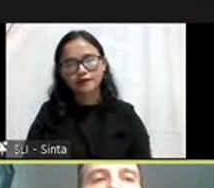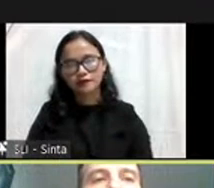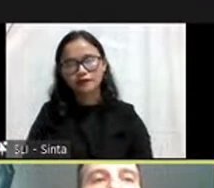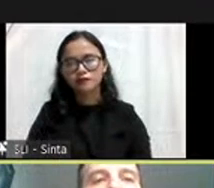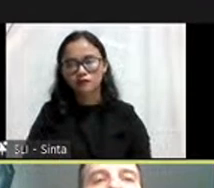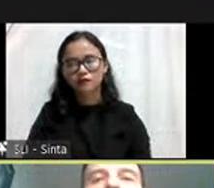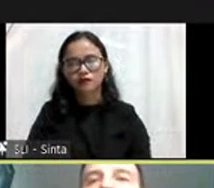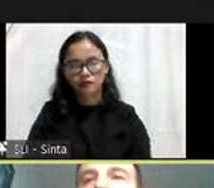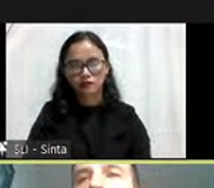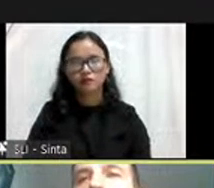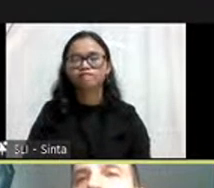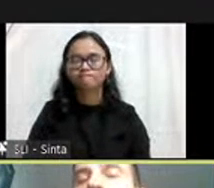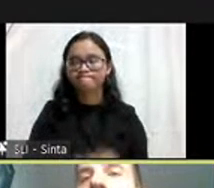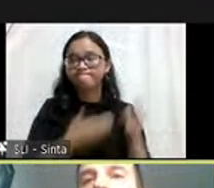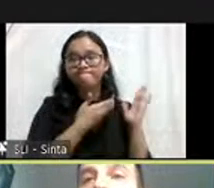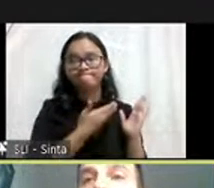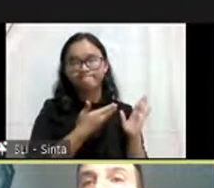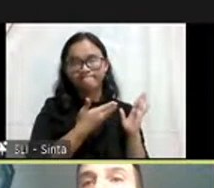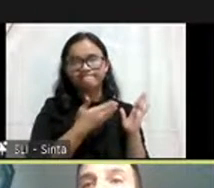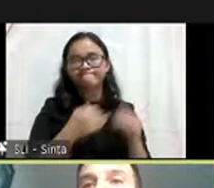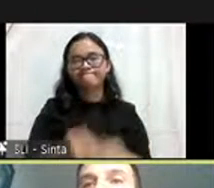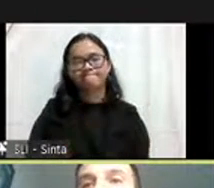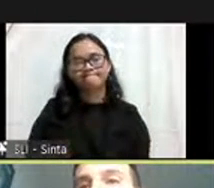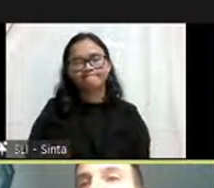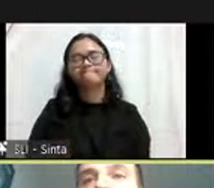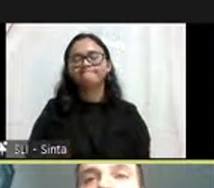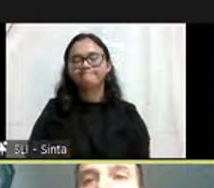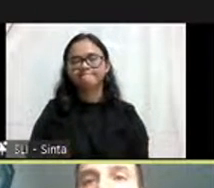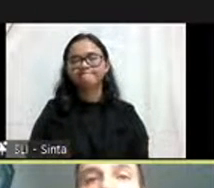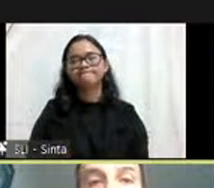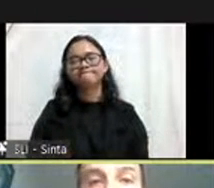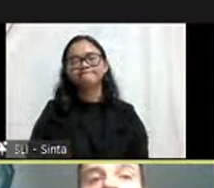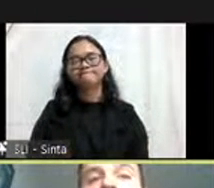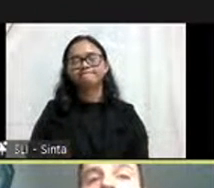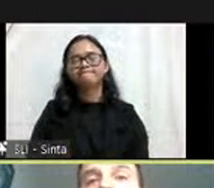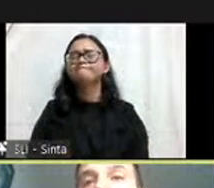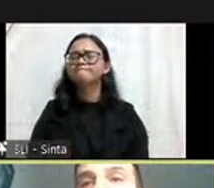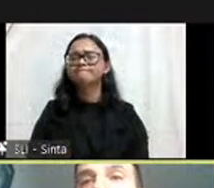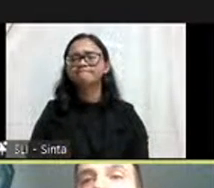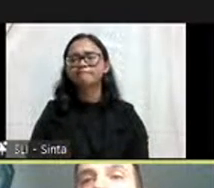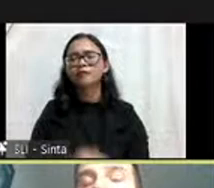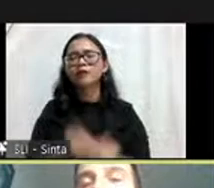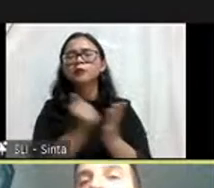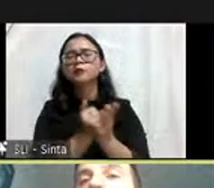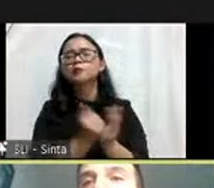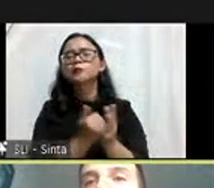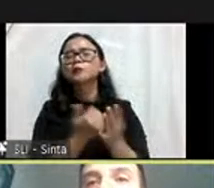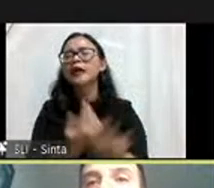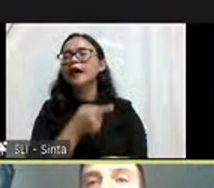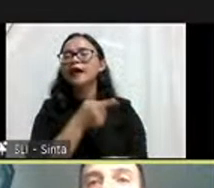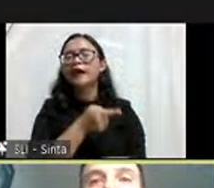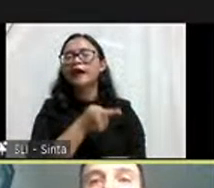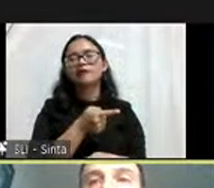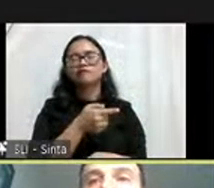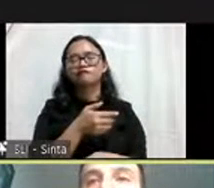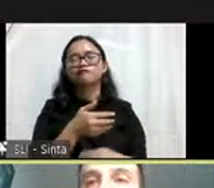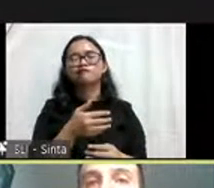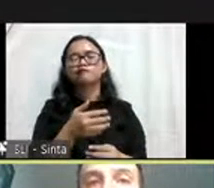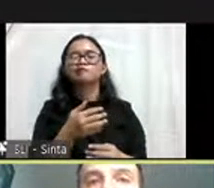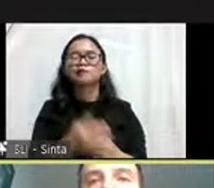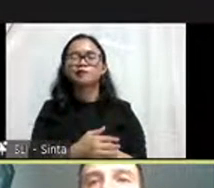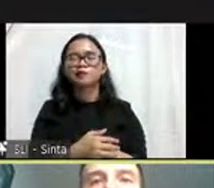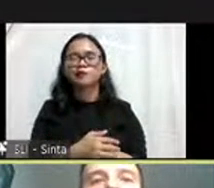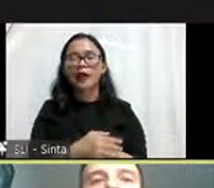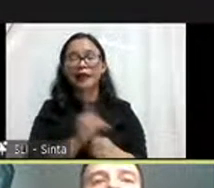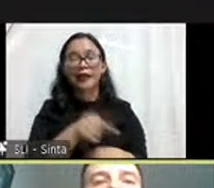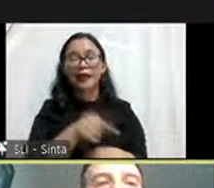berikutnya Mari kita lihat tentang apa yang kita dapatkan dari kelompok masyarakat ee sosial sipil yang ada